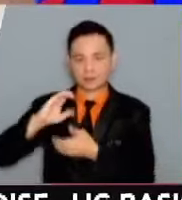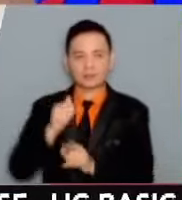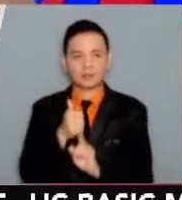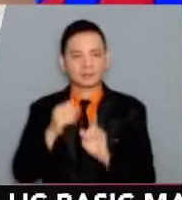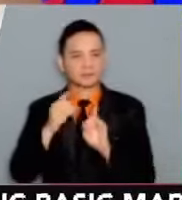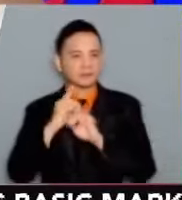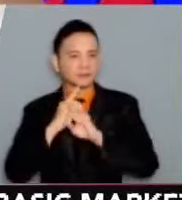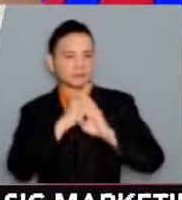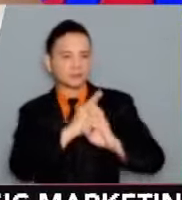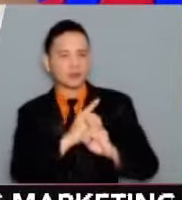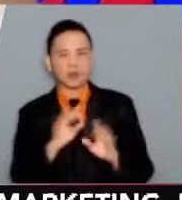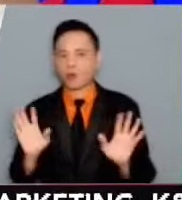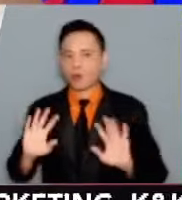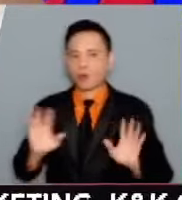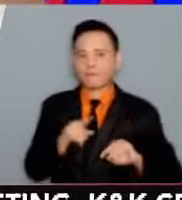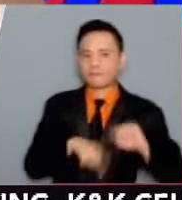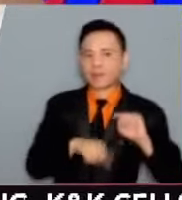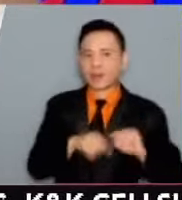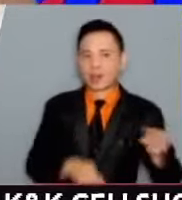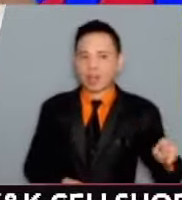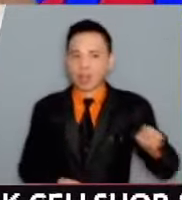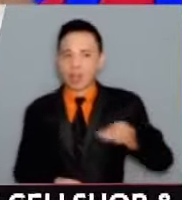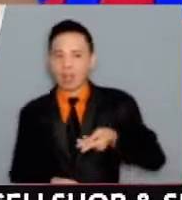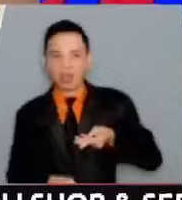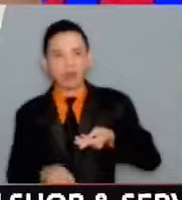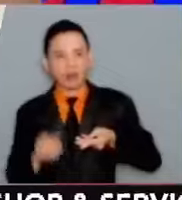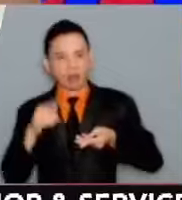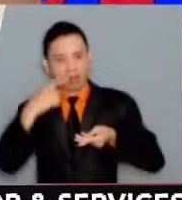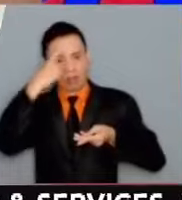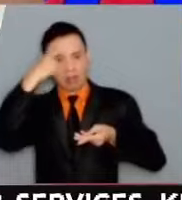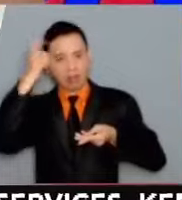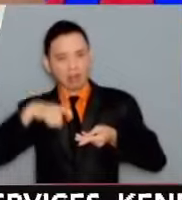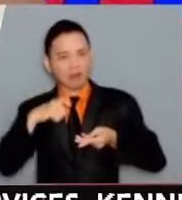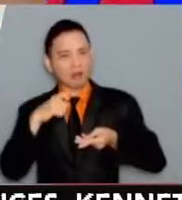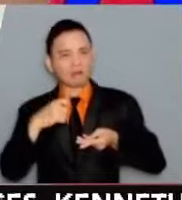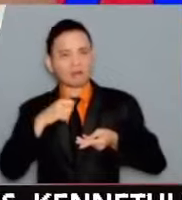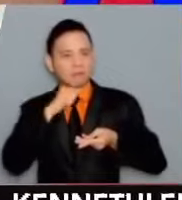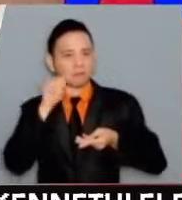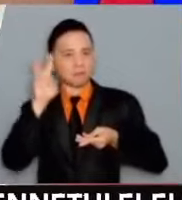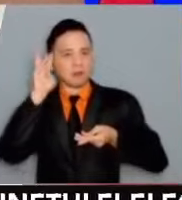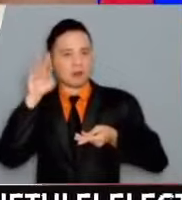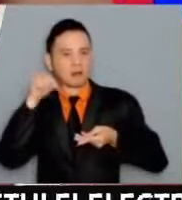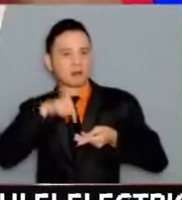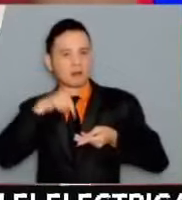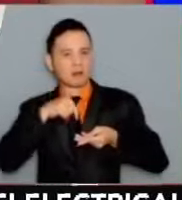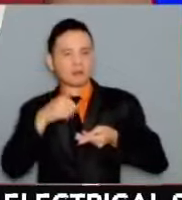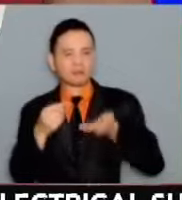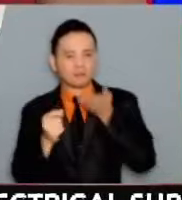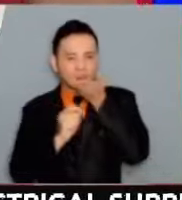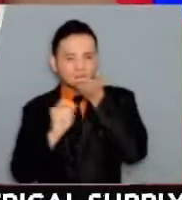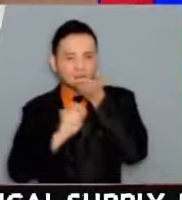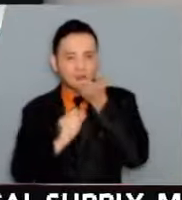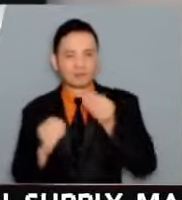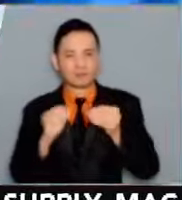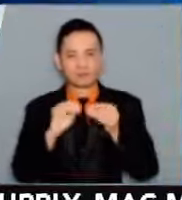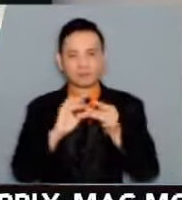ng kanyang kaibigan at hindi niya alam na droga pala. May unang balita, si James Agustin.